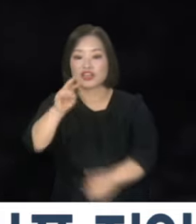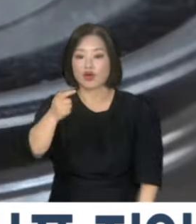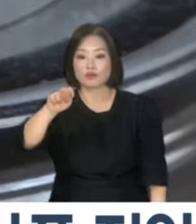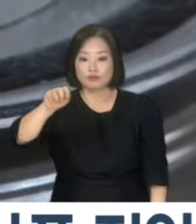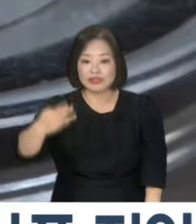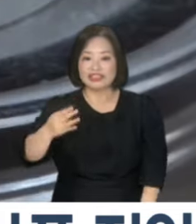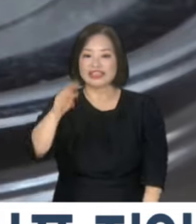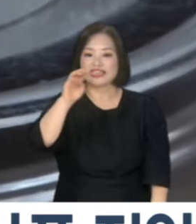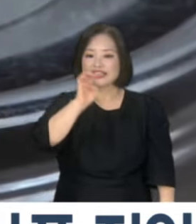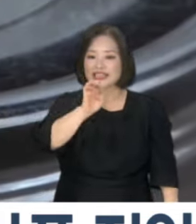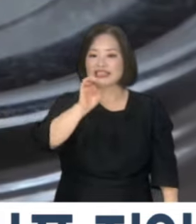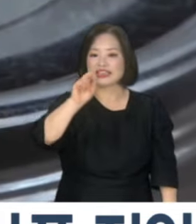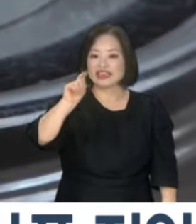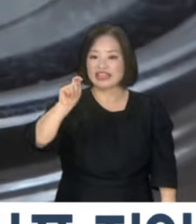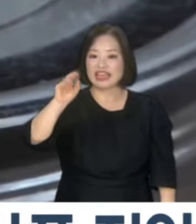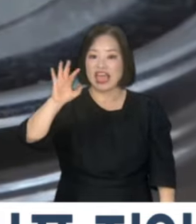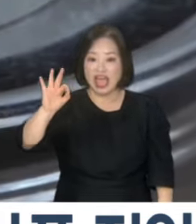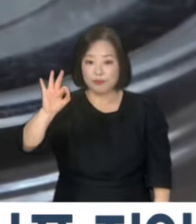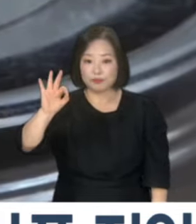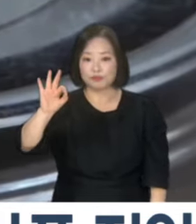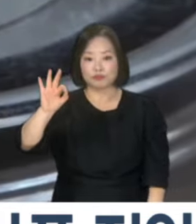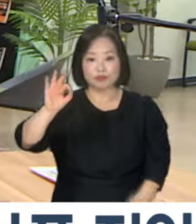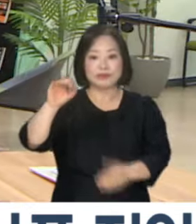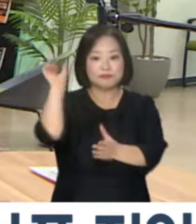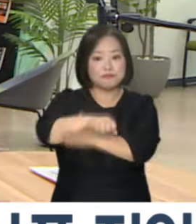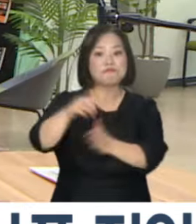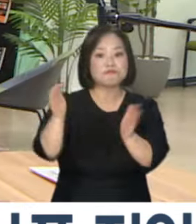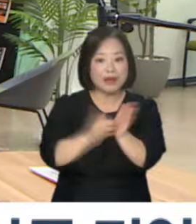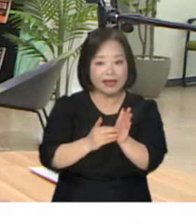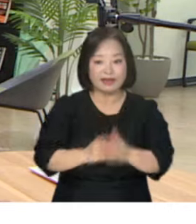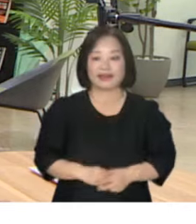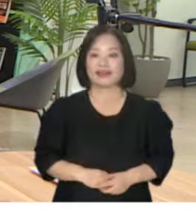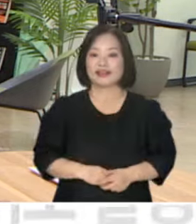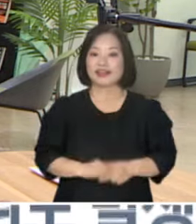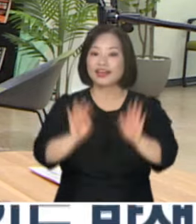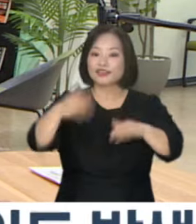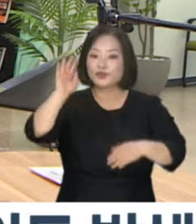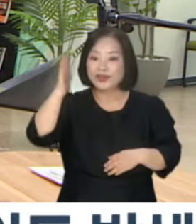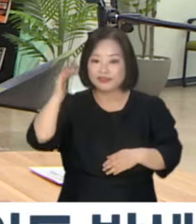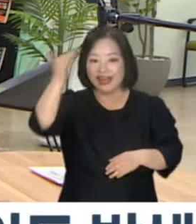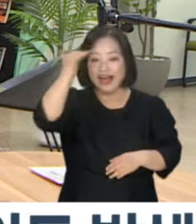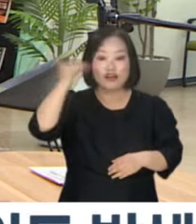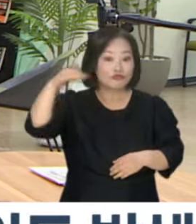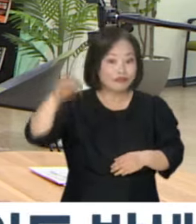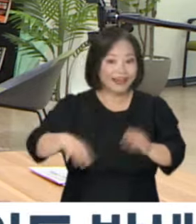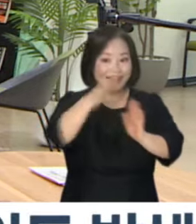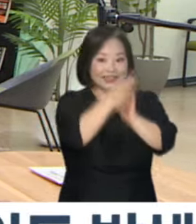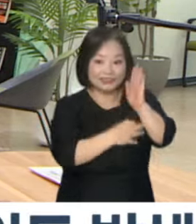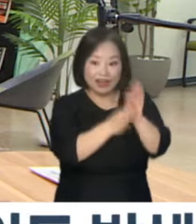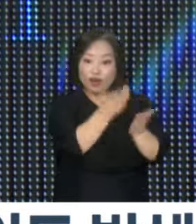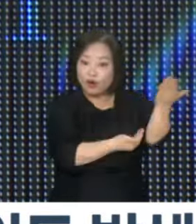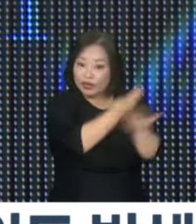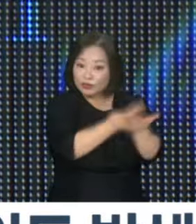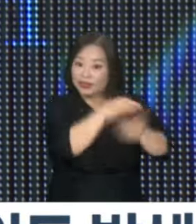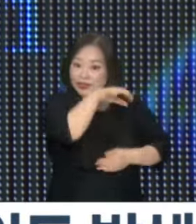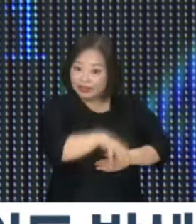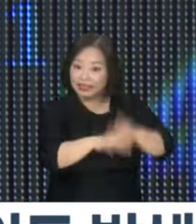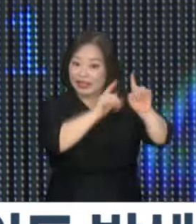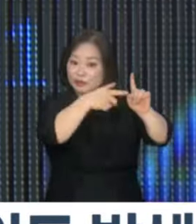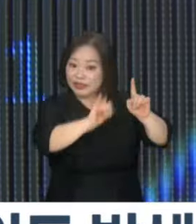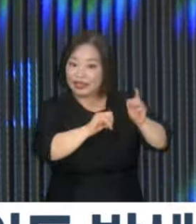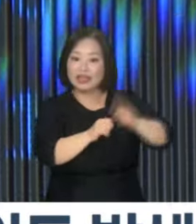ETF가 승인돼 제도권 투자 상품으로 올라왔습니다. 최근 국내 한 가상자산 거래소는 올해